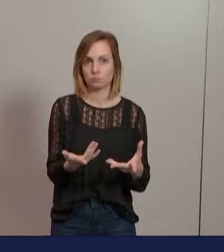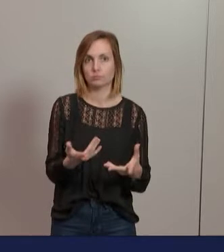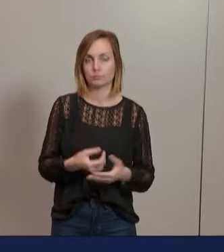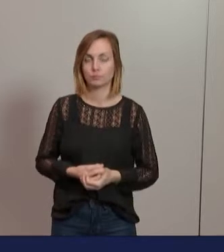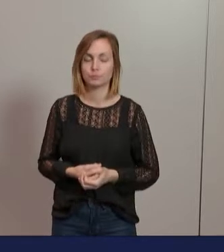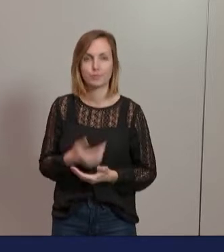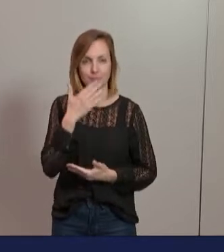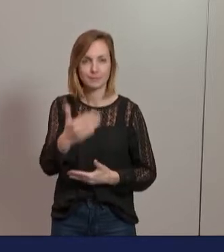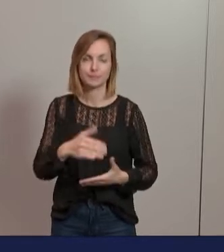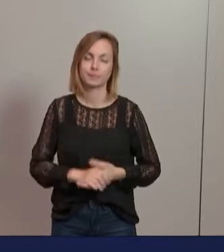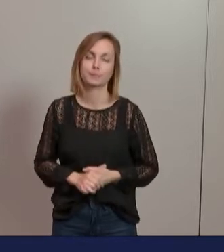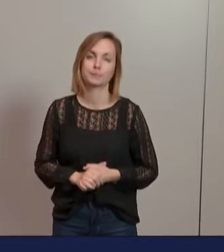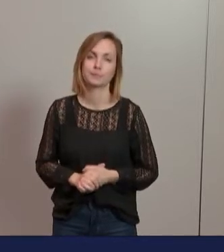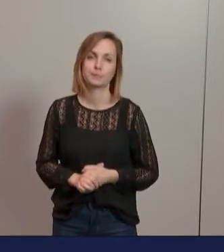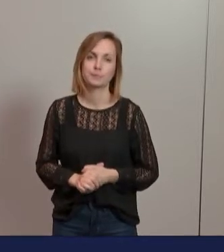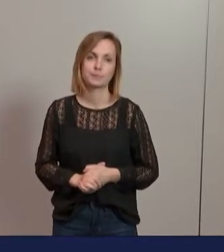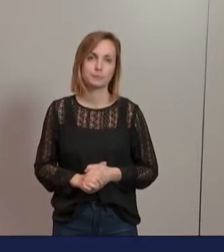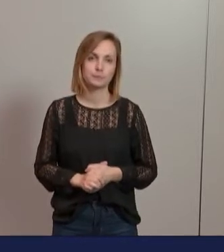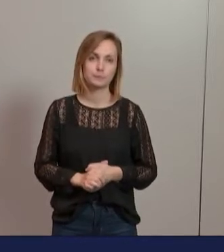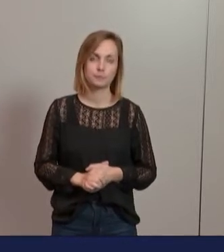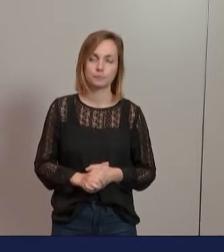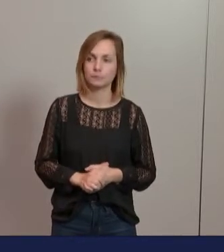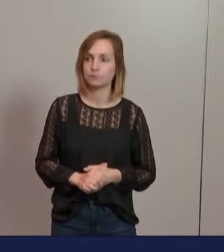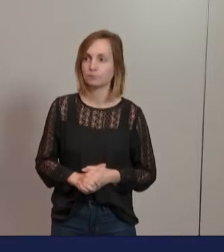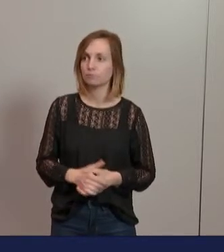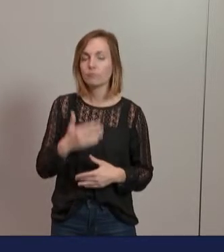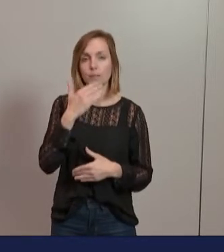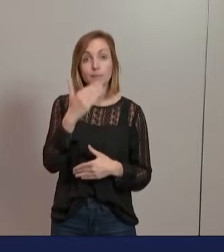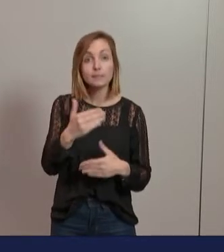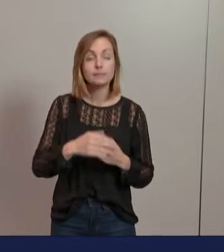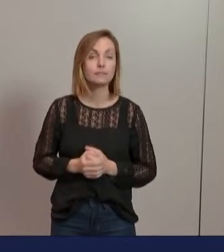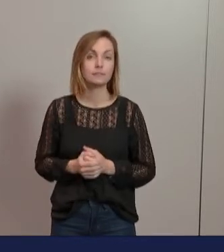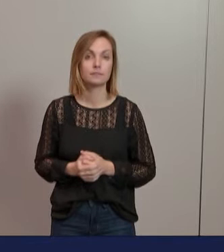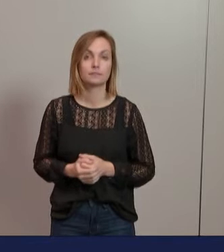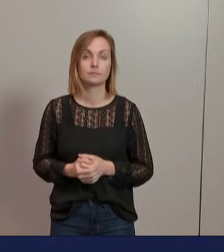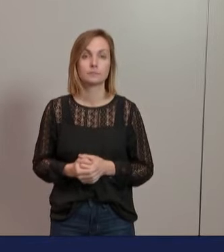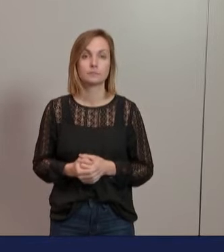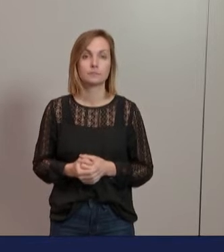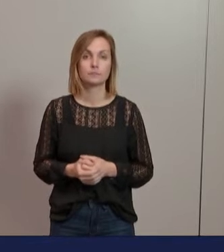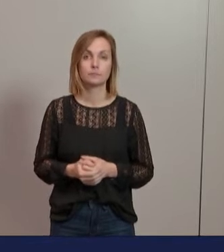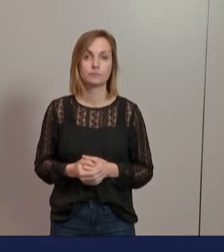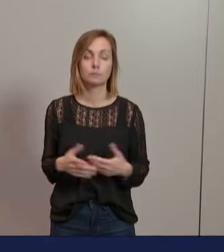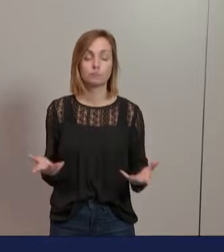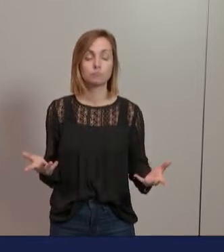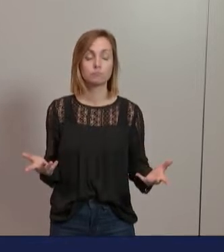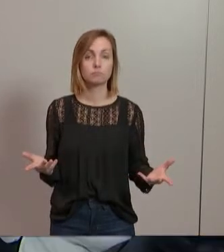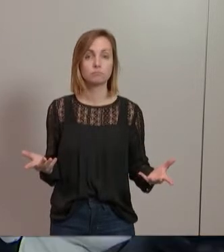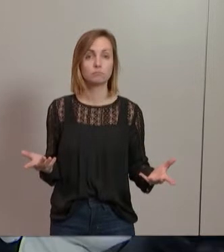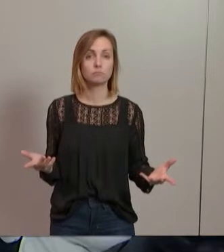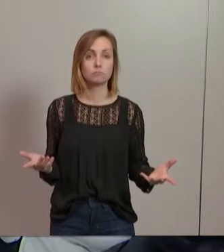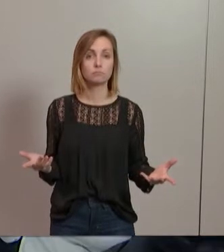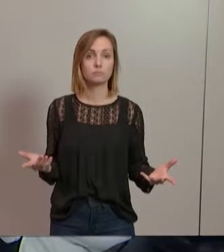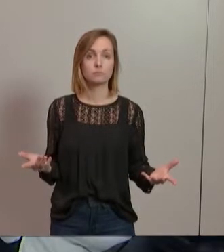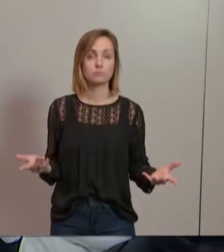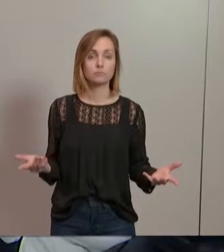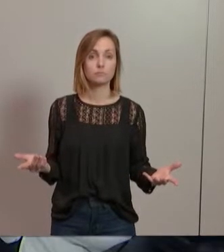exemple. Merci. Merci.